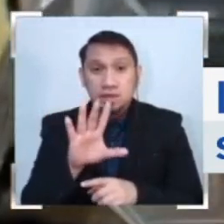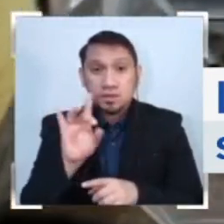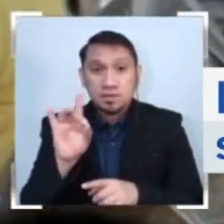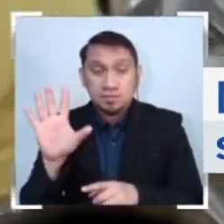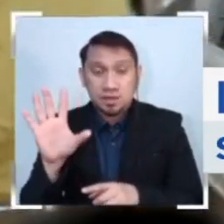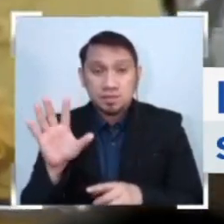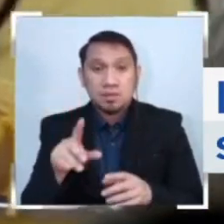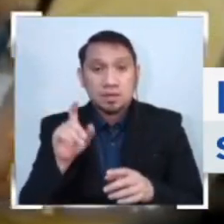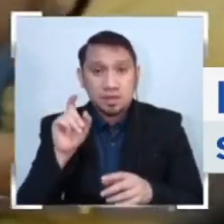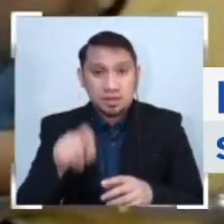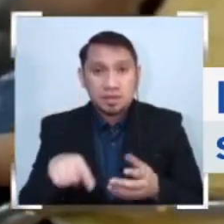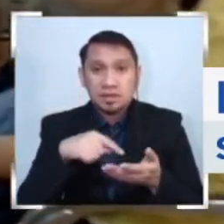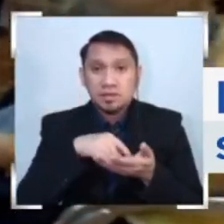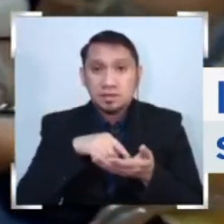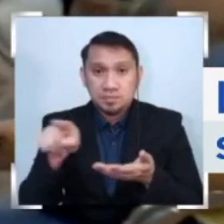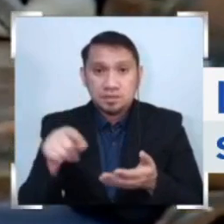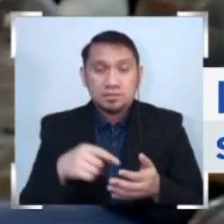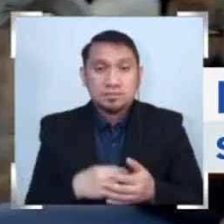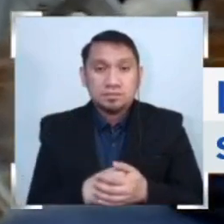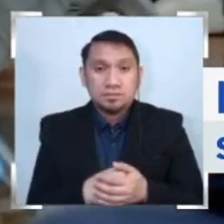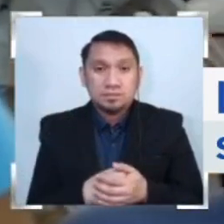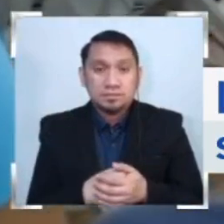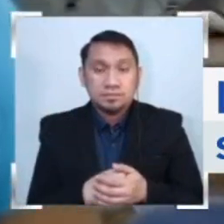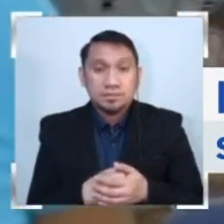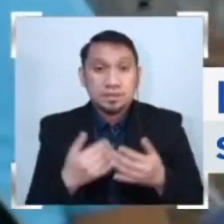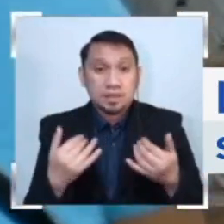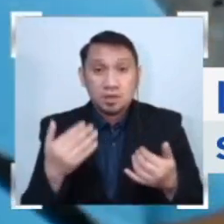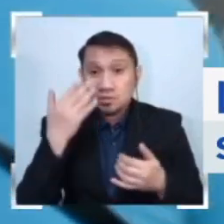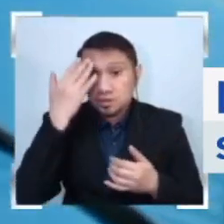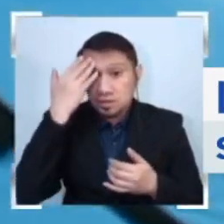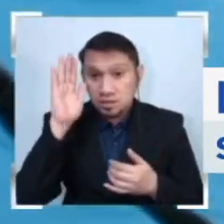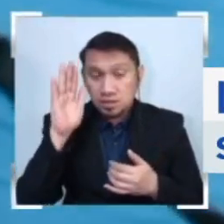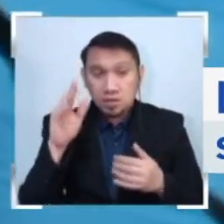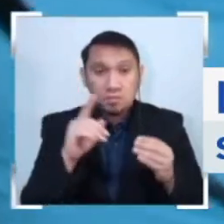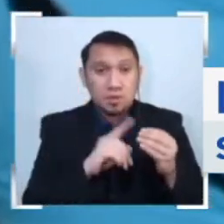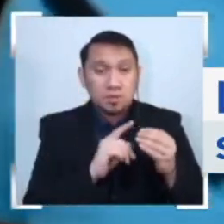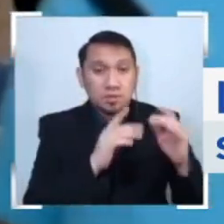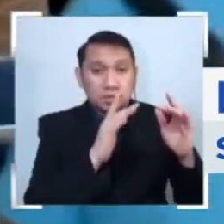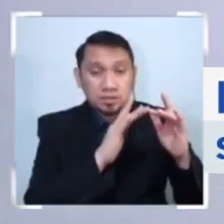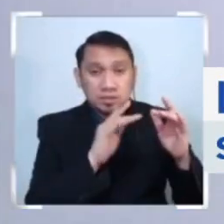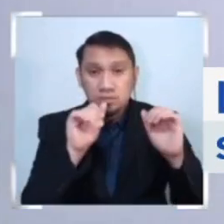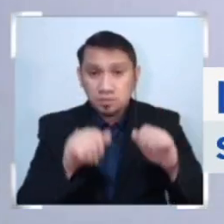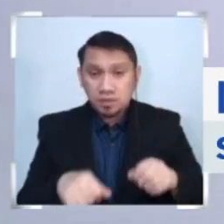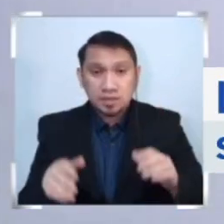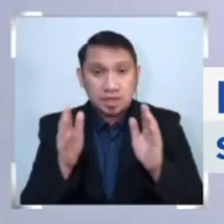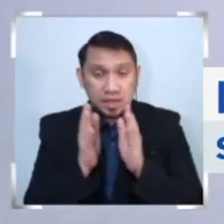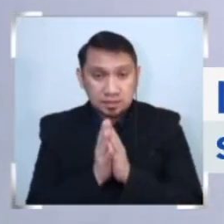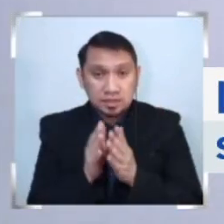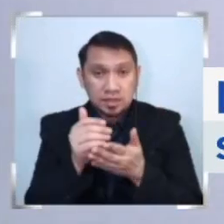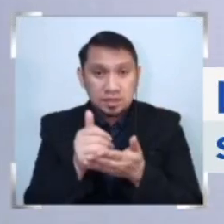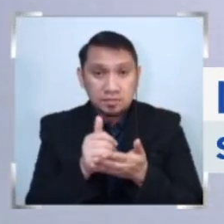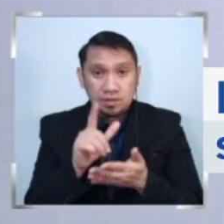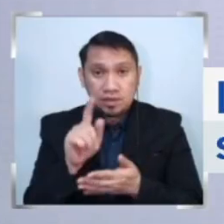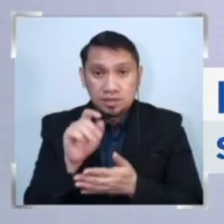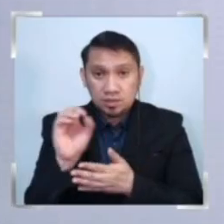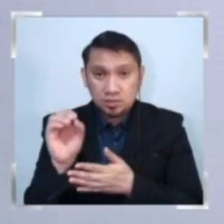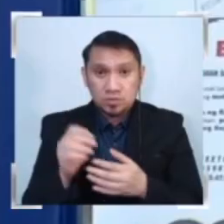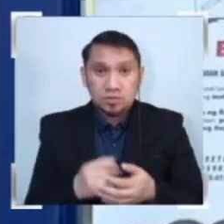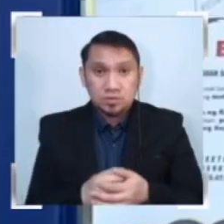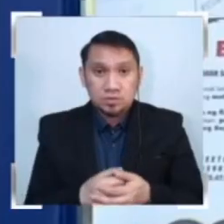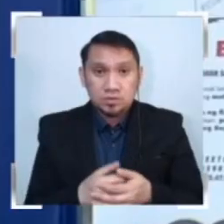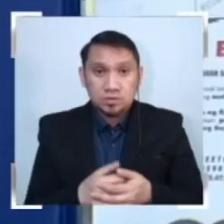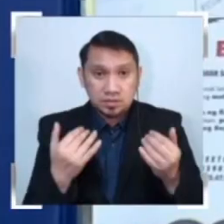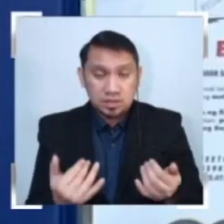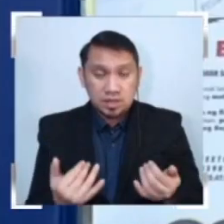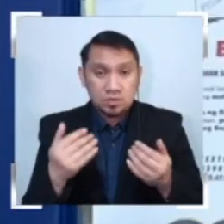kailangan bayaran ng nag-a-apply. Sa mga hindi marunong mag-online, maaaring humingi ng tulong mismo sa LTO. Nanawagan din sila sa mga may impormasyon tungkol